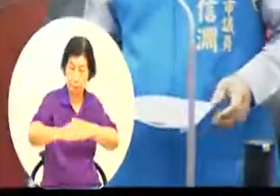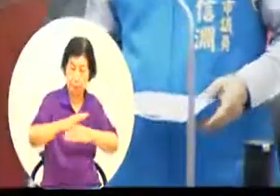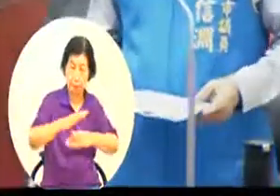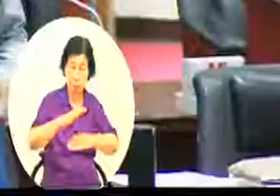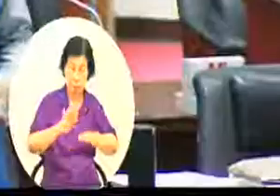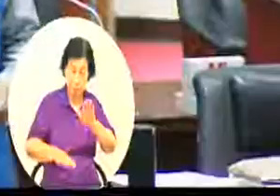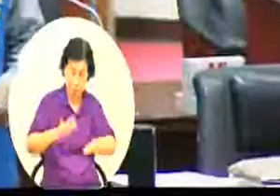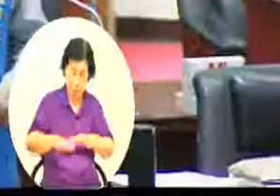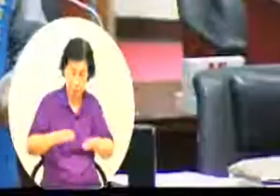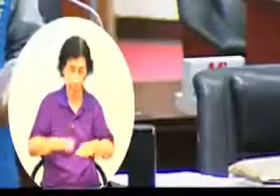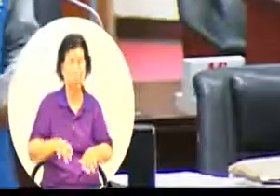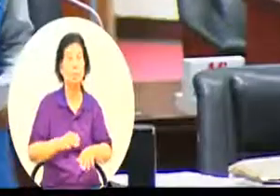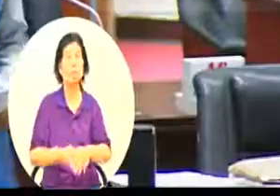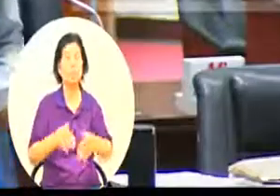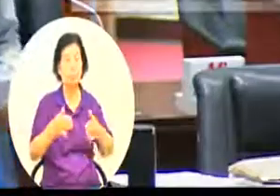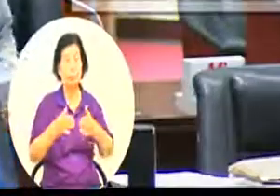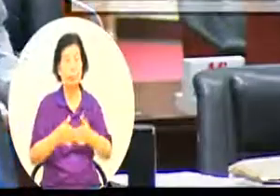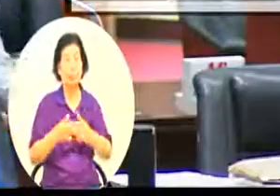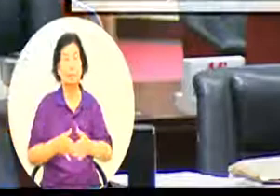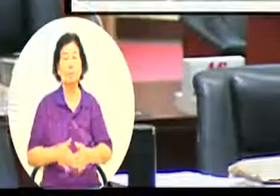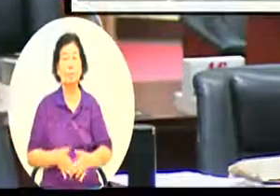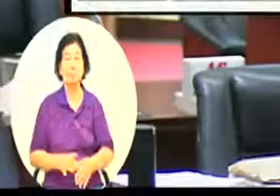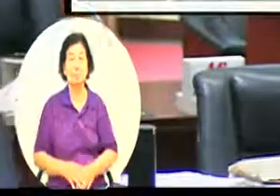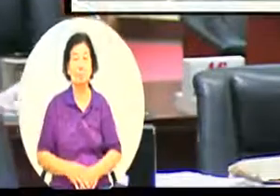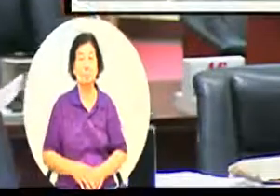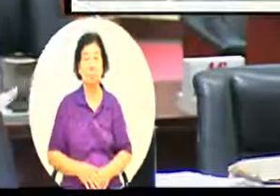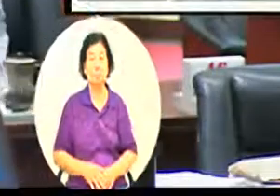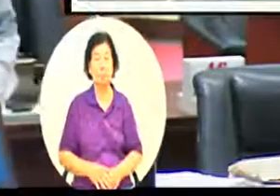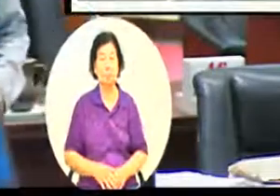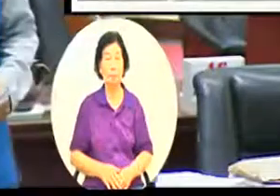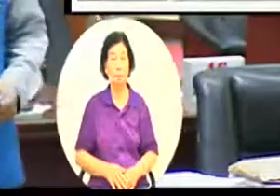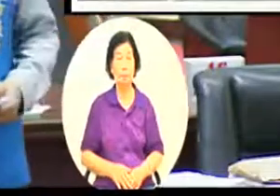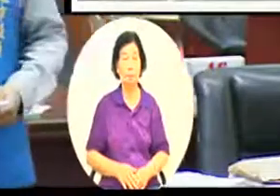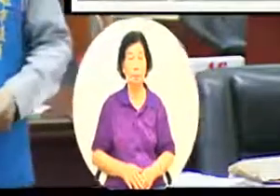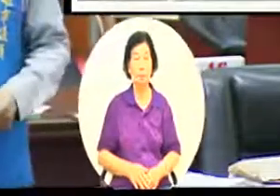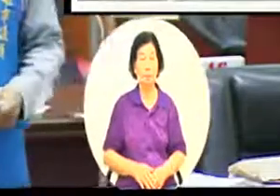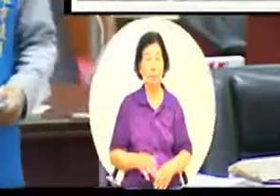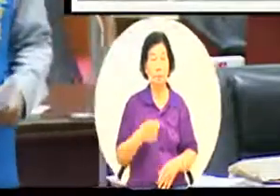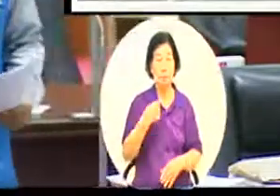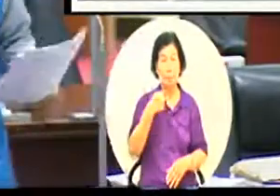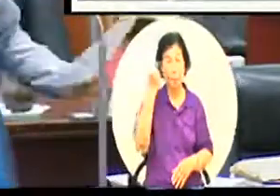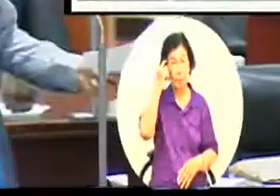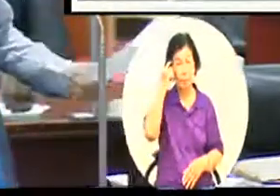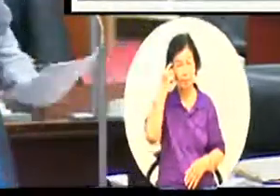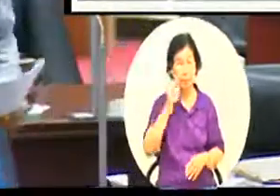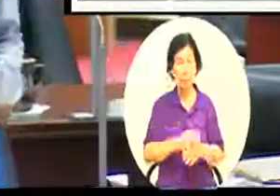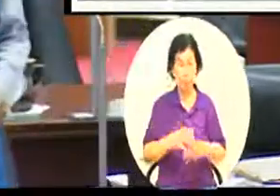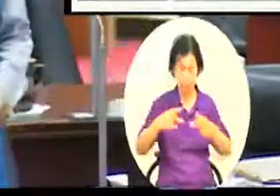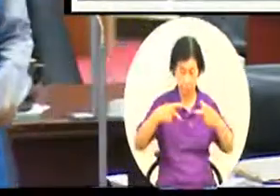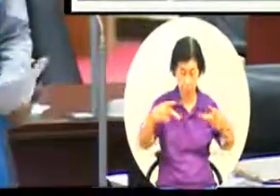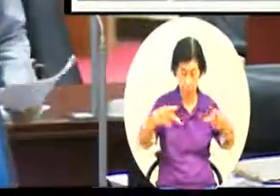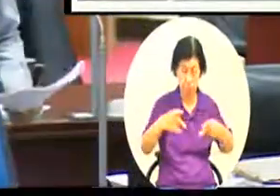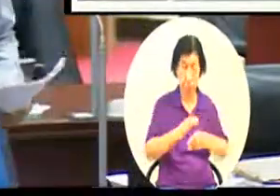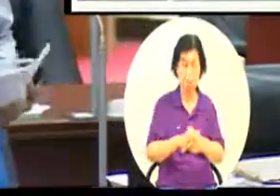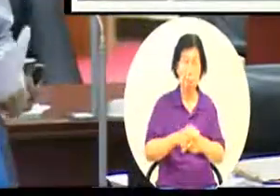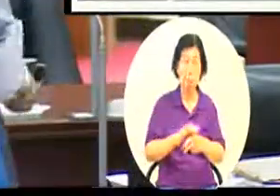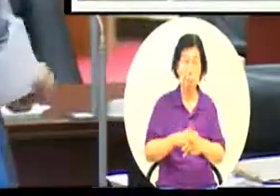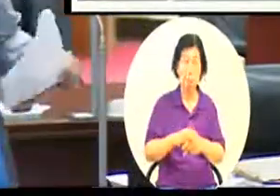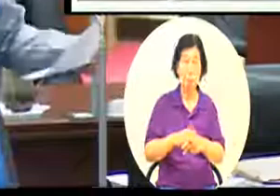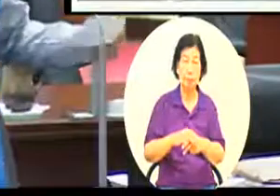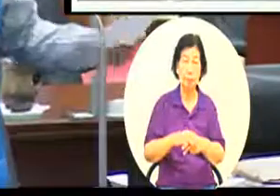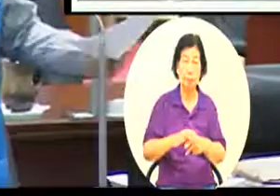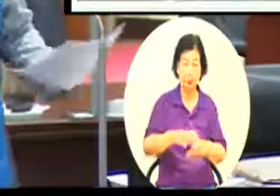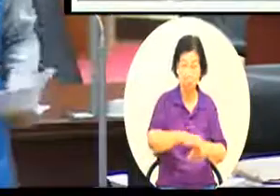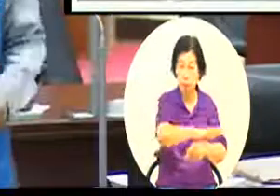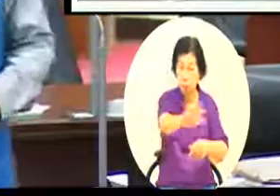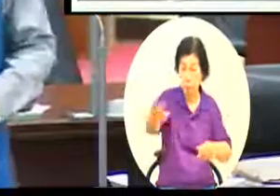长。我当然市长 所表述的，我认为说捷运是全面化的，你既然说